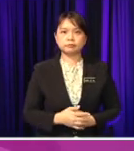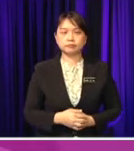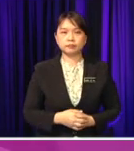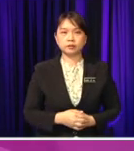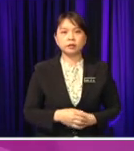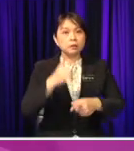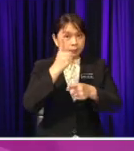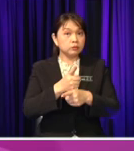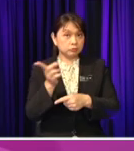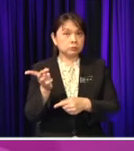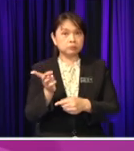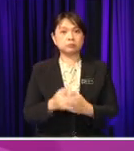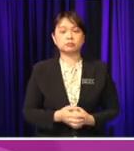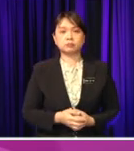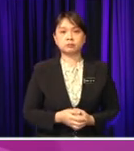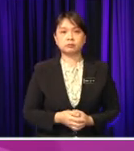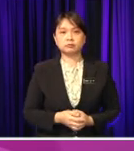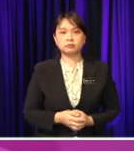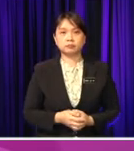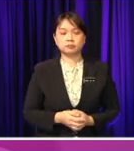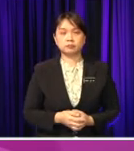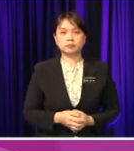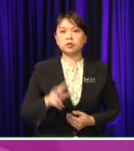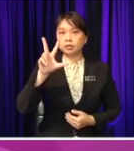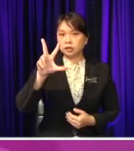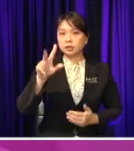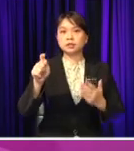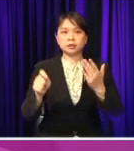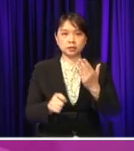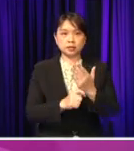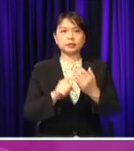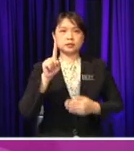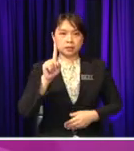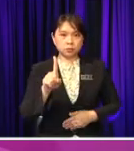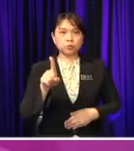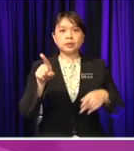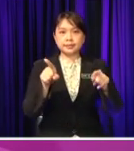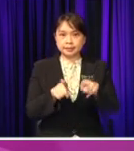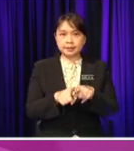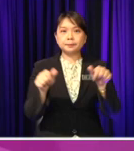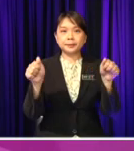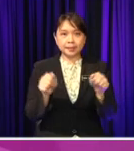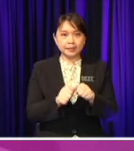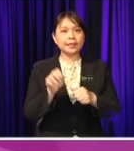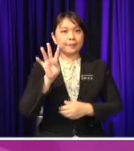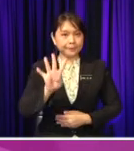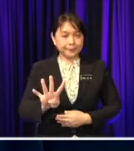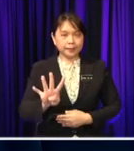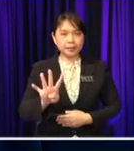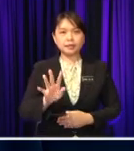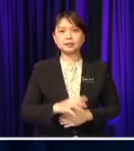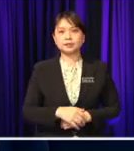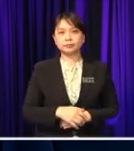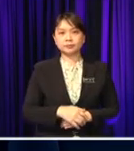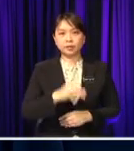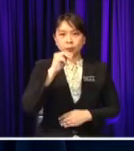betul tiga tambah satu sama dengan empat Jadi murid-mudahan kamu